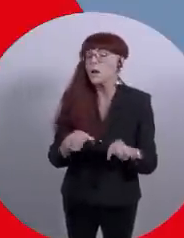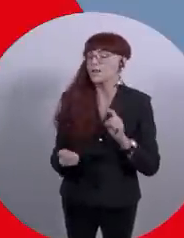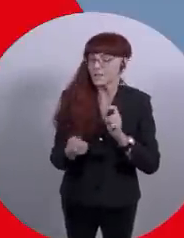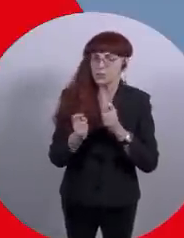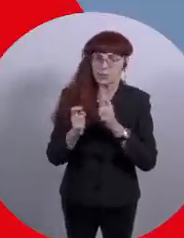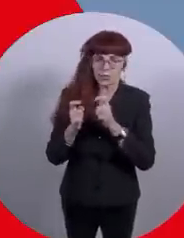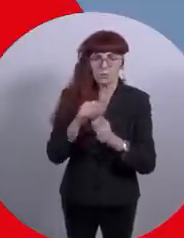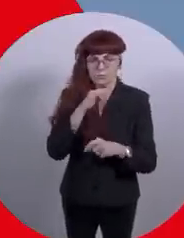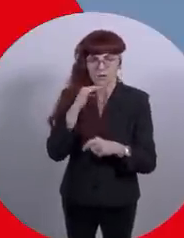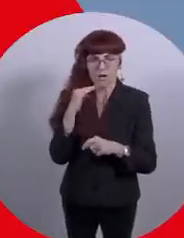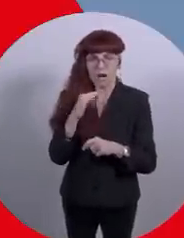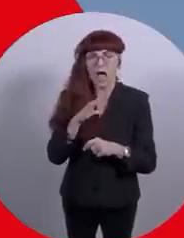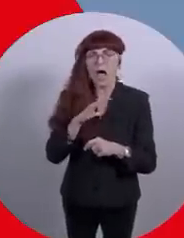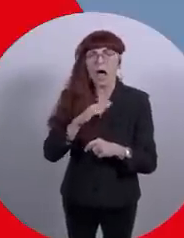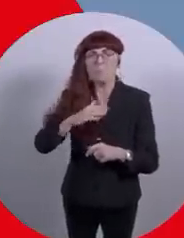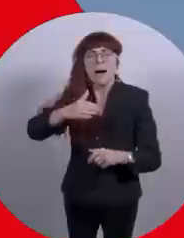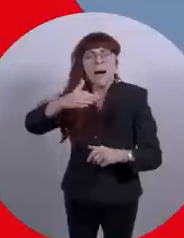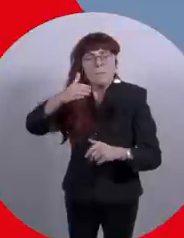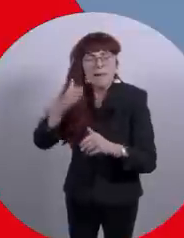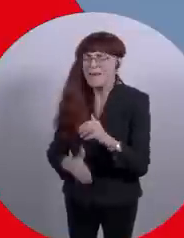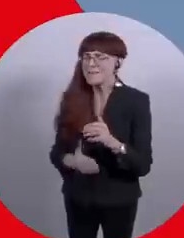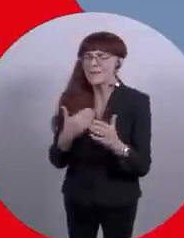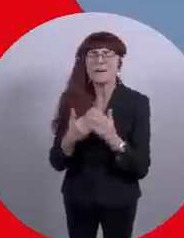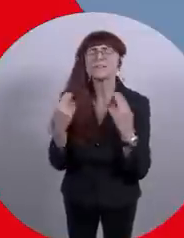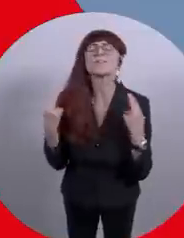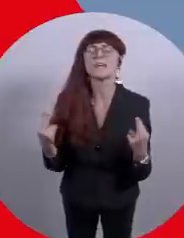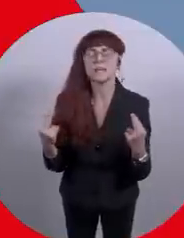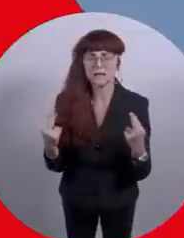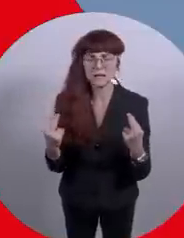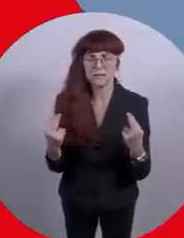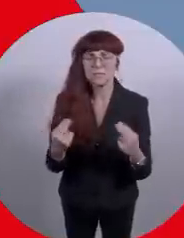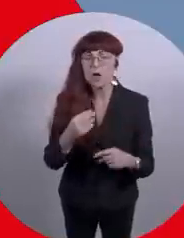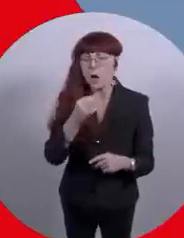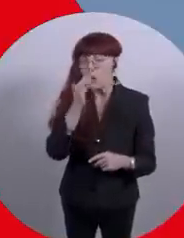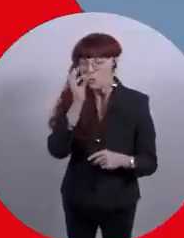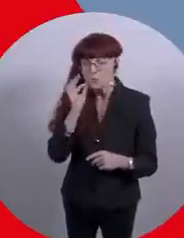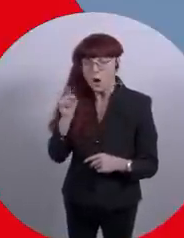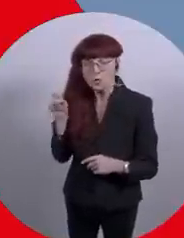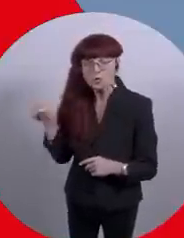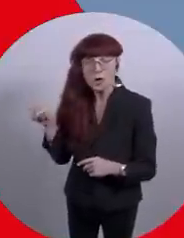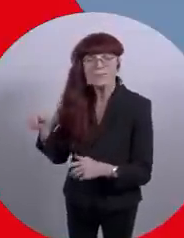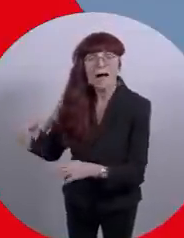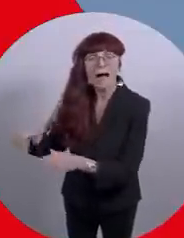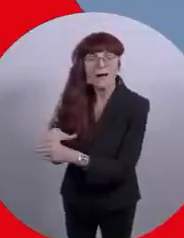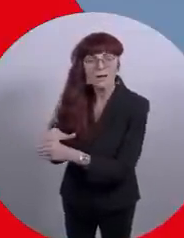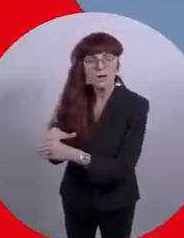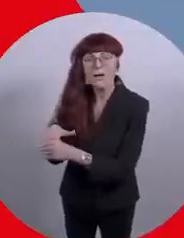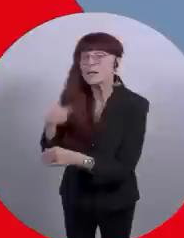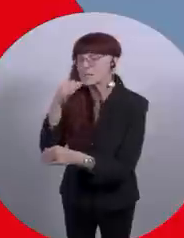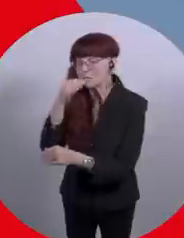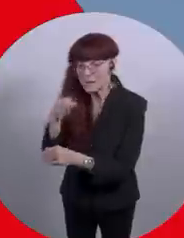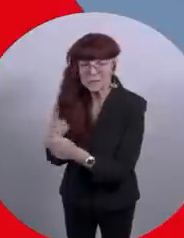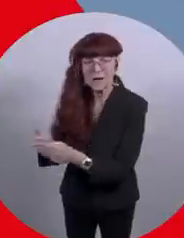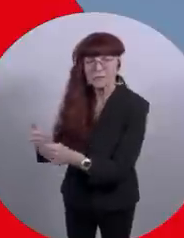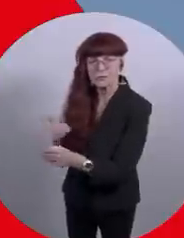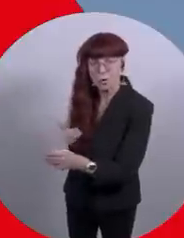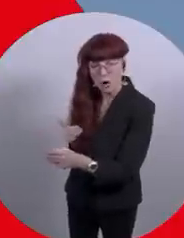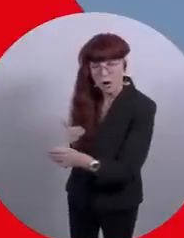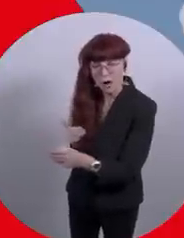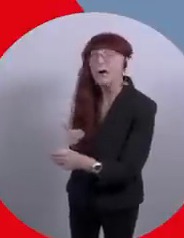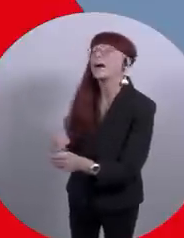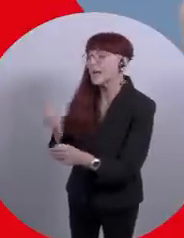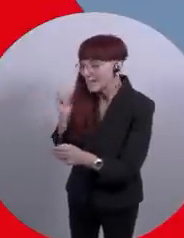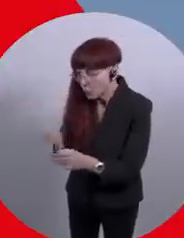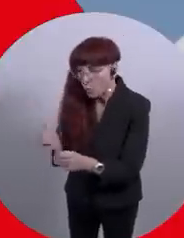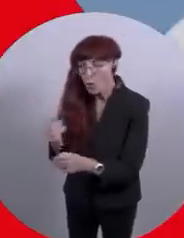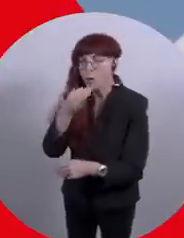am Ende des Tages nur zählt geht den Frauen mit dieser Anstellung besser als vorher oder schlecht an das geht ihnen definitiv besser